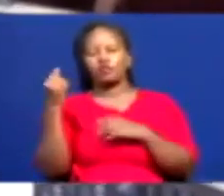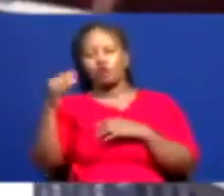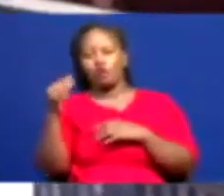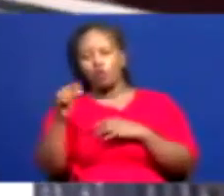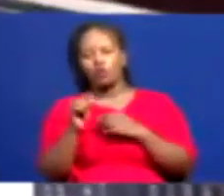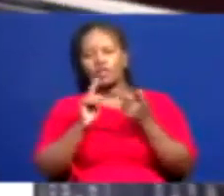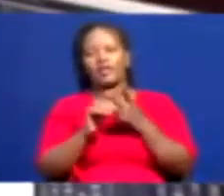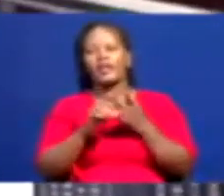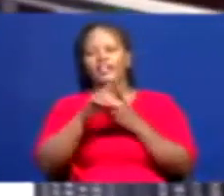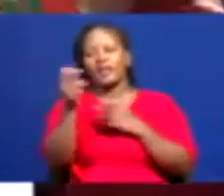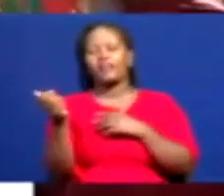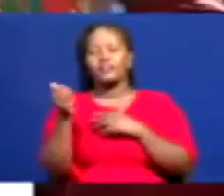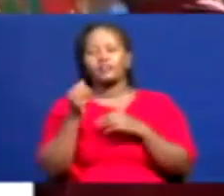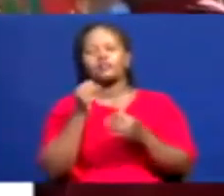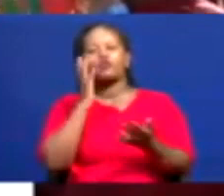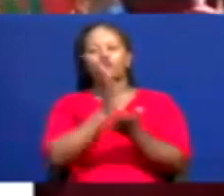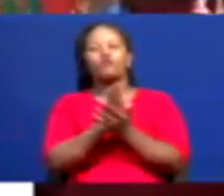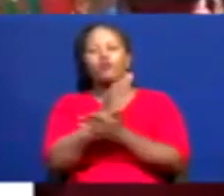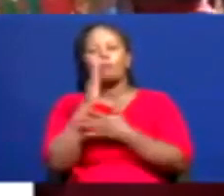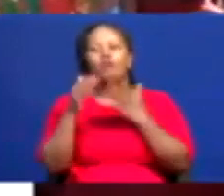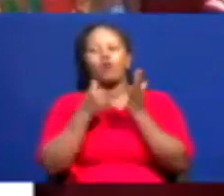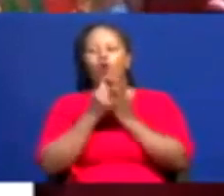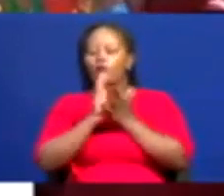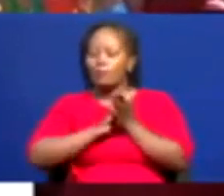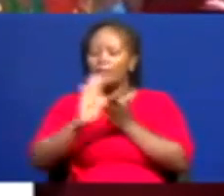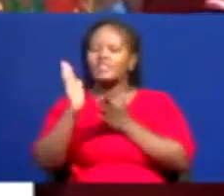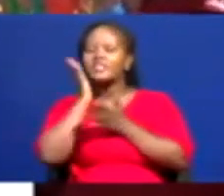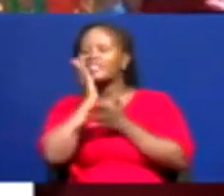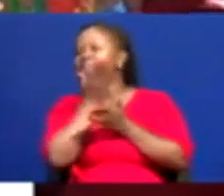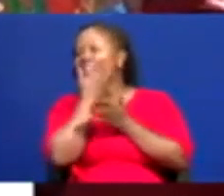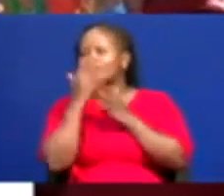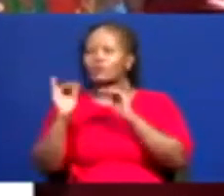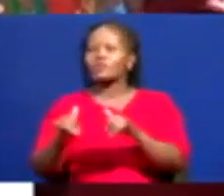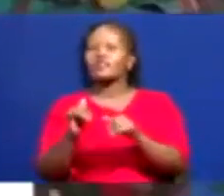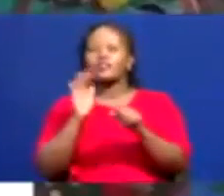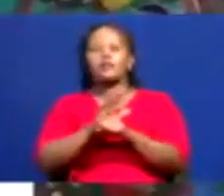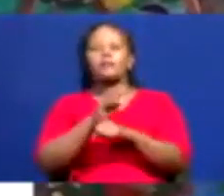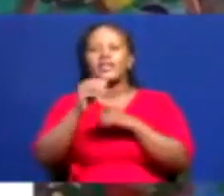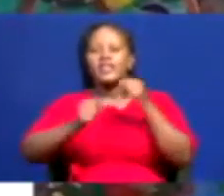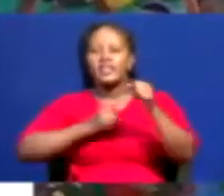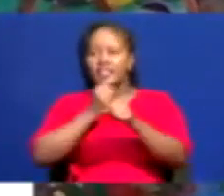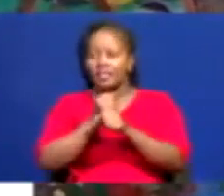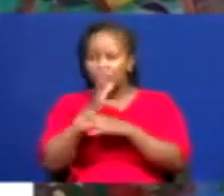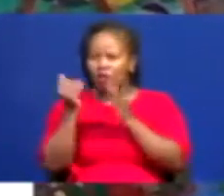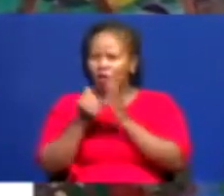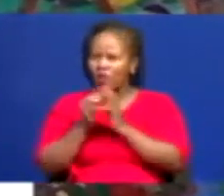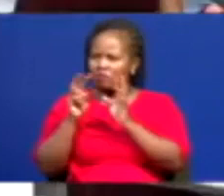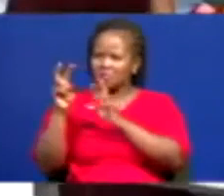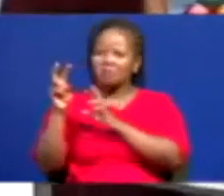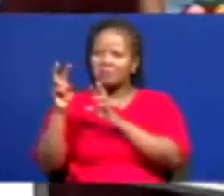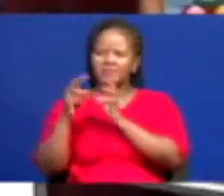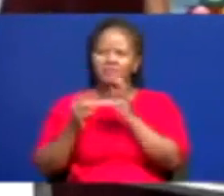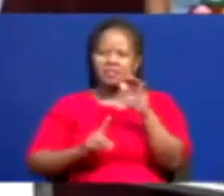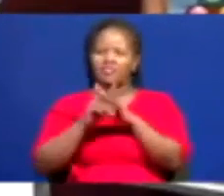vingine, vinahakikisha rangi zao nyororo kudumu kwa karne nyingi. Sanaa hizi za kale